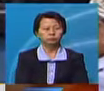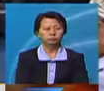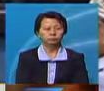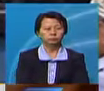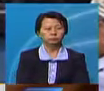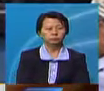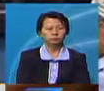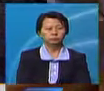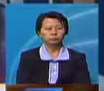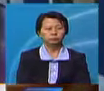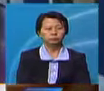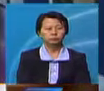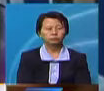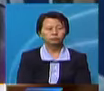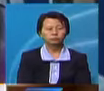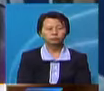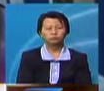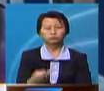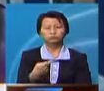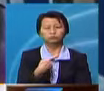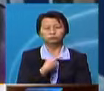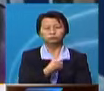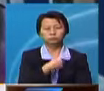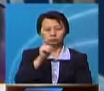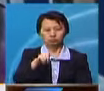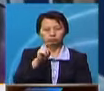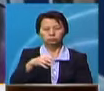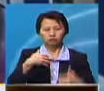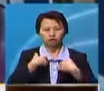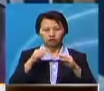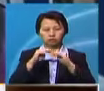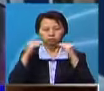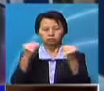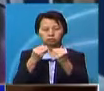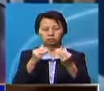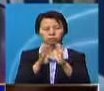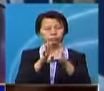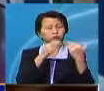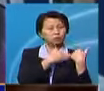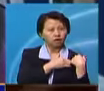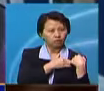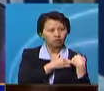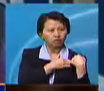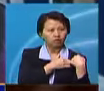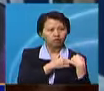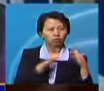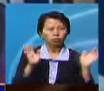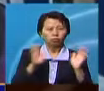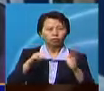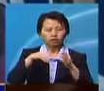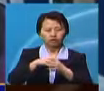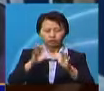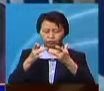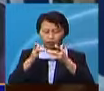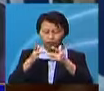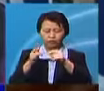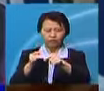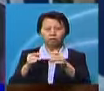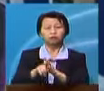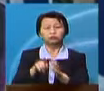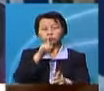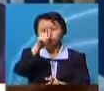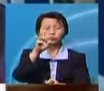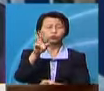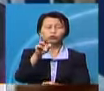Perjumpaan pada pagi ini, kita haruslah ada masyarakat yang bertanggungjawab. Tak semua dalam sosial media itu adalah